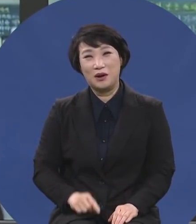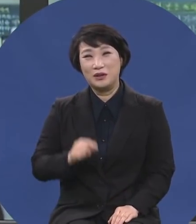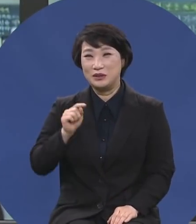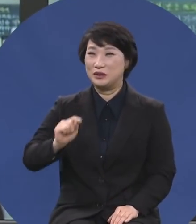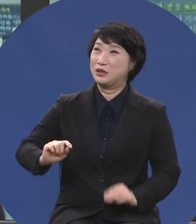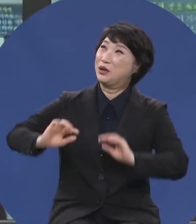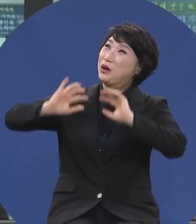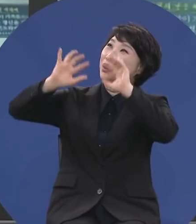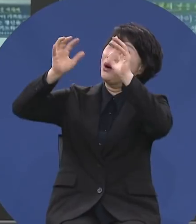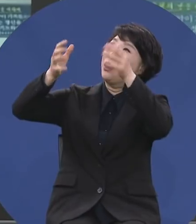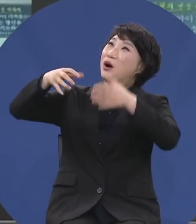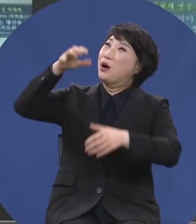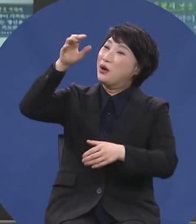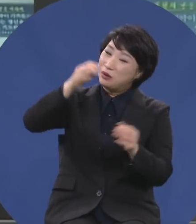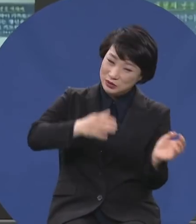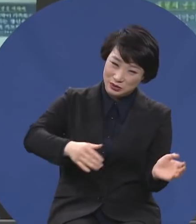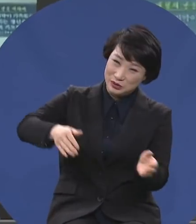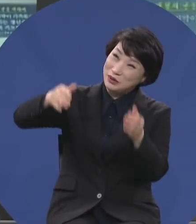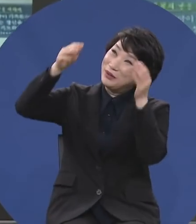저